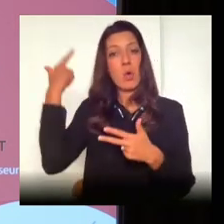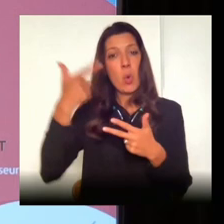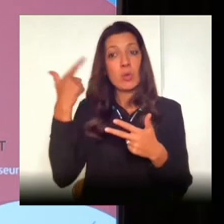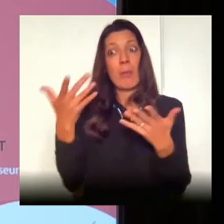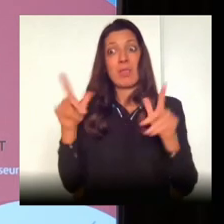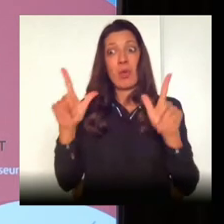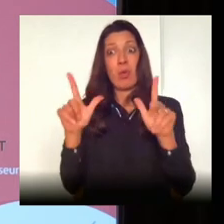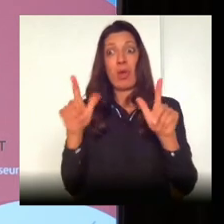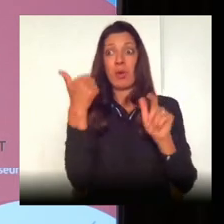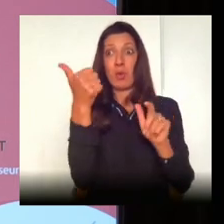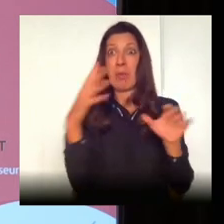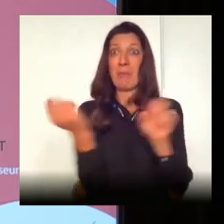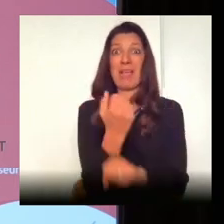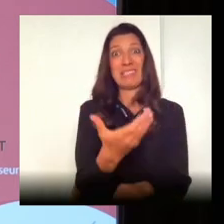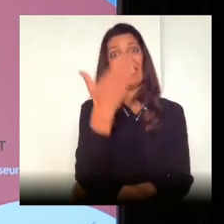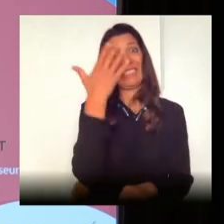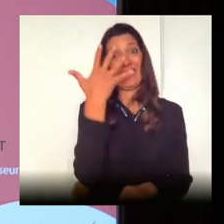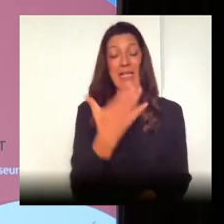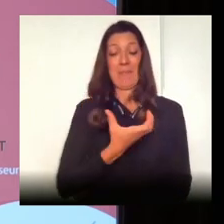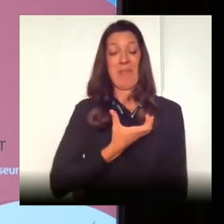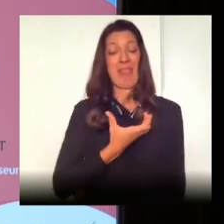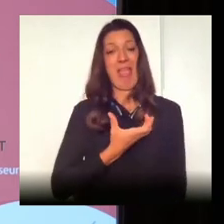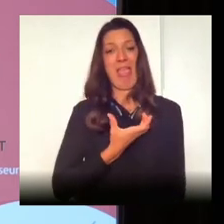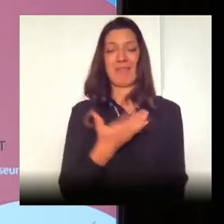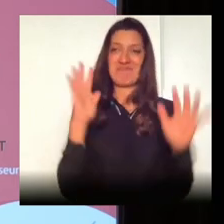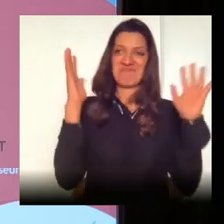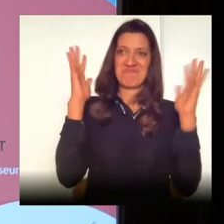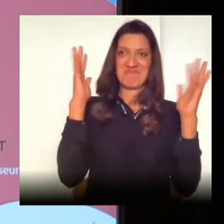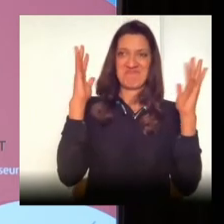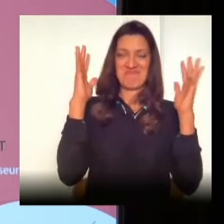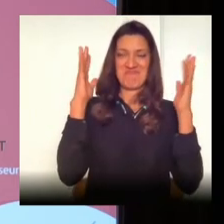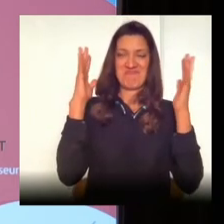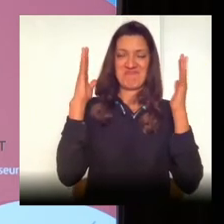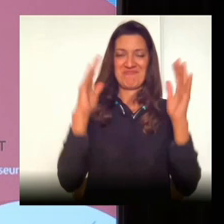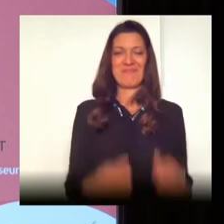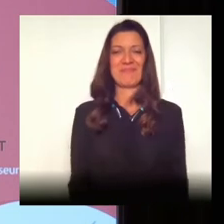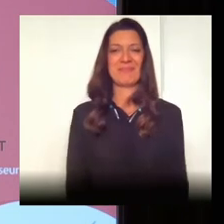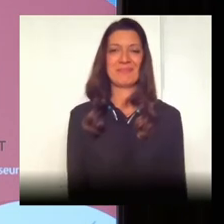eu 5 médailles. Il mérite vos applaudissements.